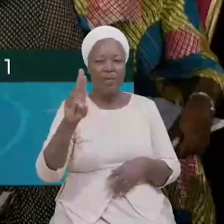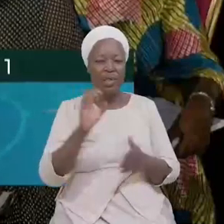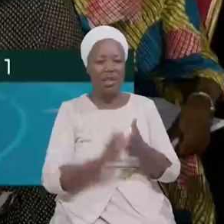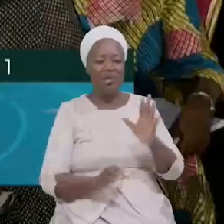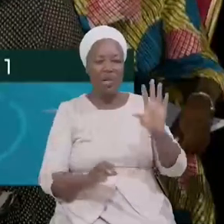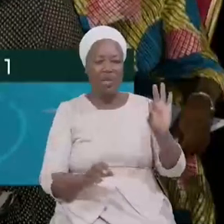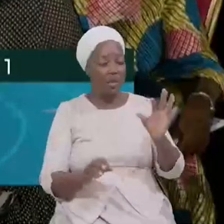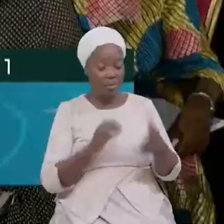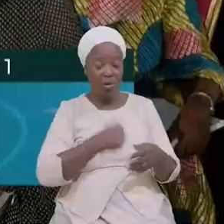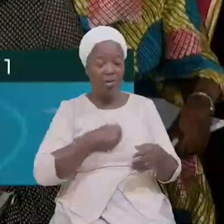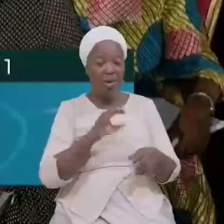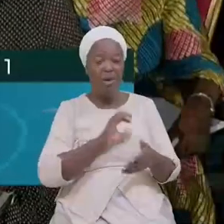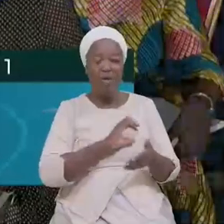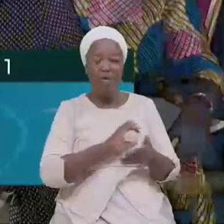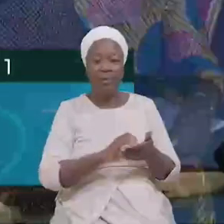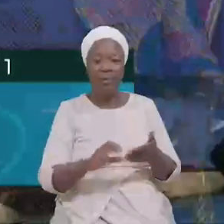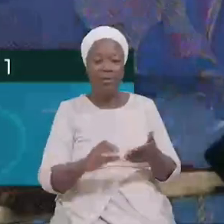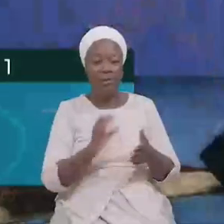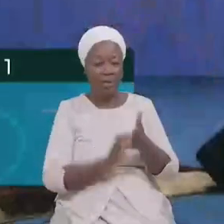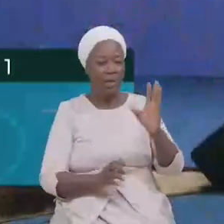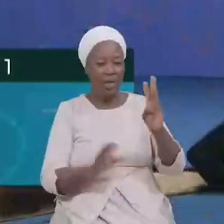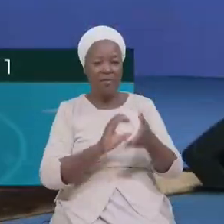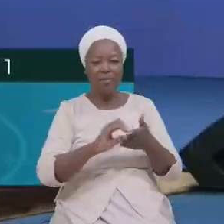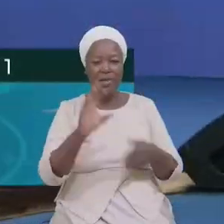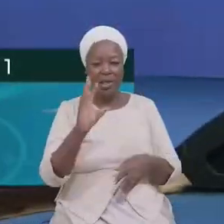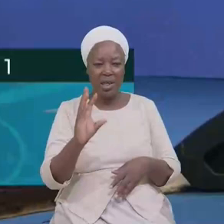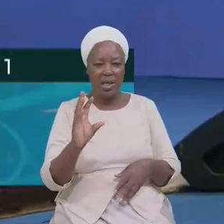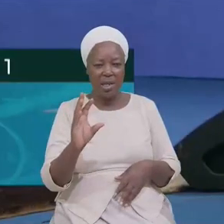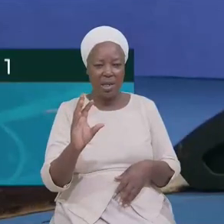1 Corinthiens chapitre 6, le verset 9.